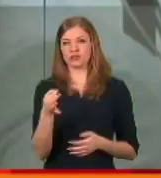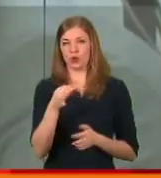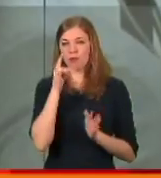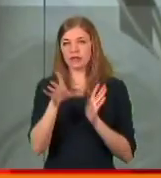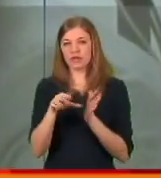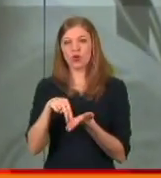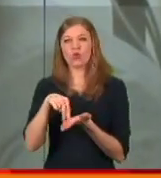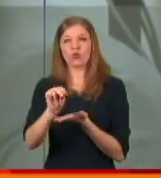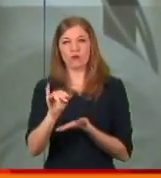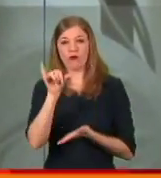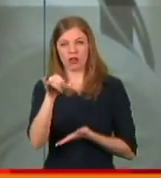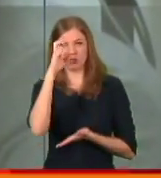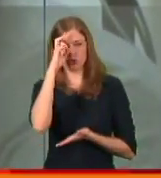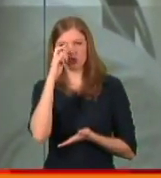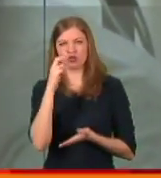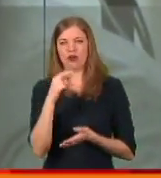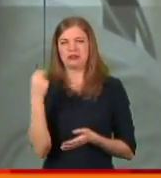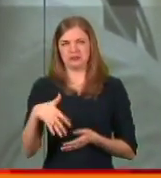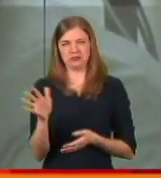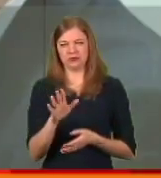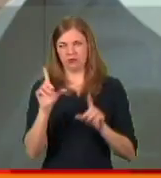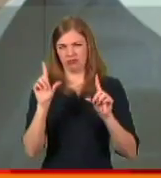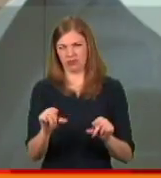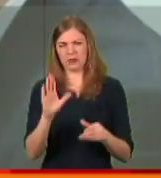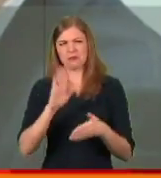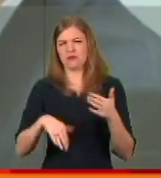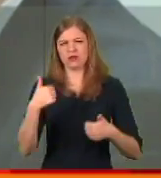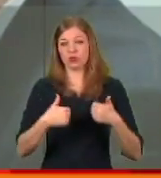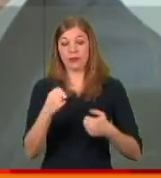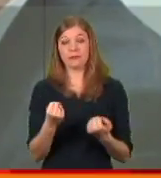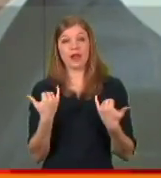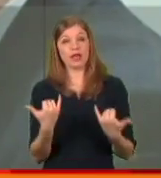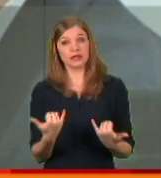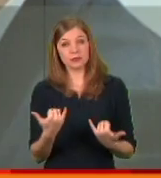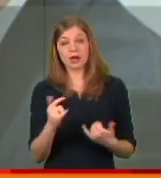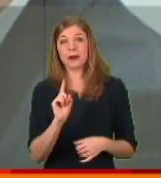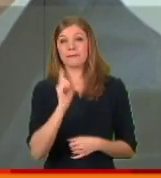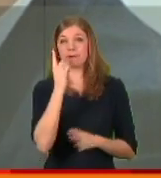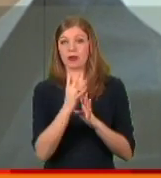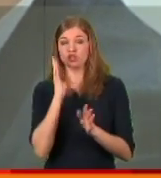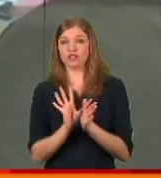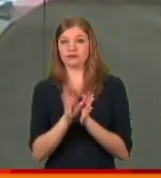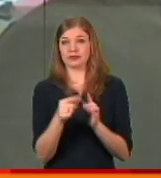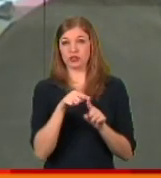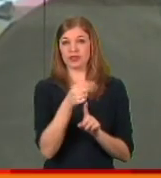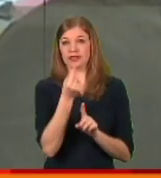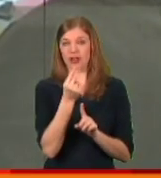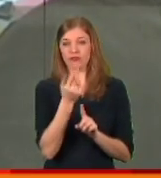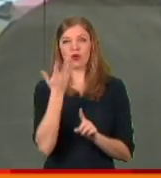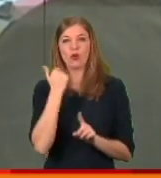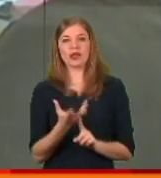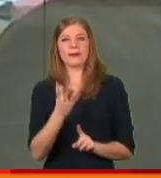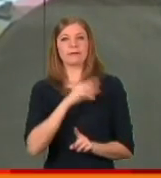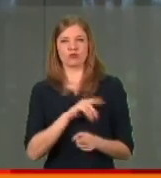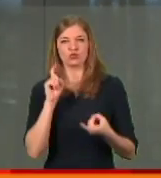обленерго купували їх у держави не надто дорого, без конкуренції. А тепер, перш ніж запровадити РАБ-тарифи, коли